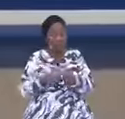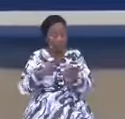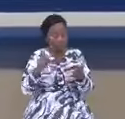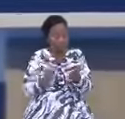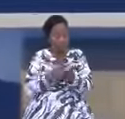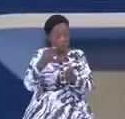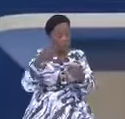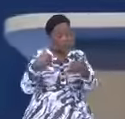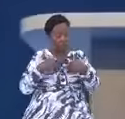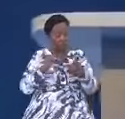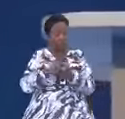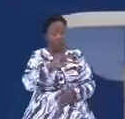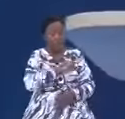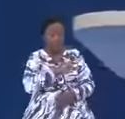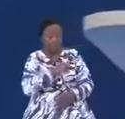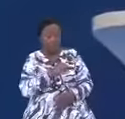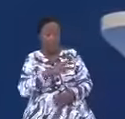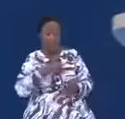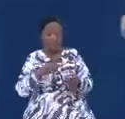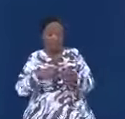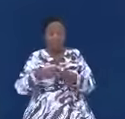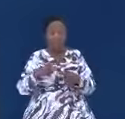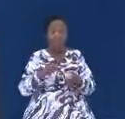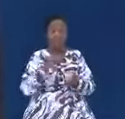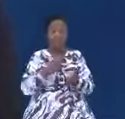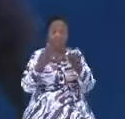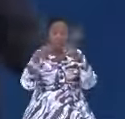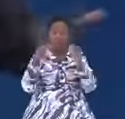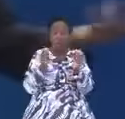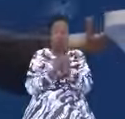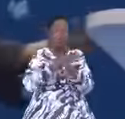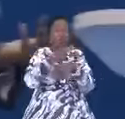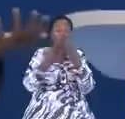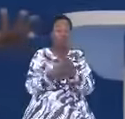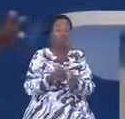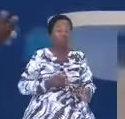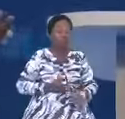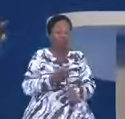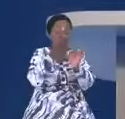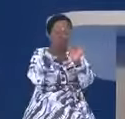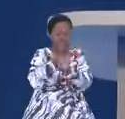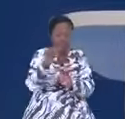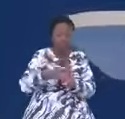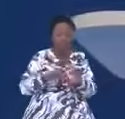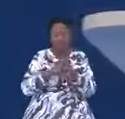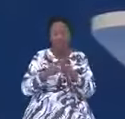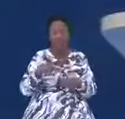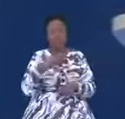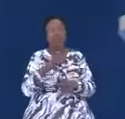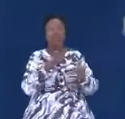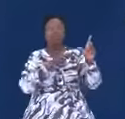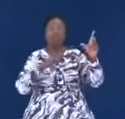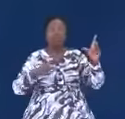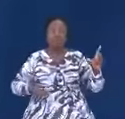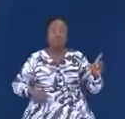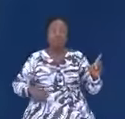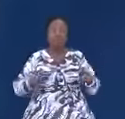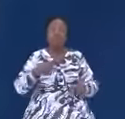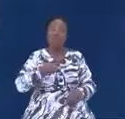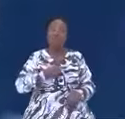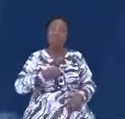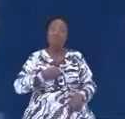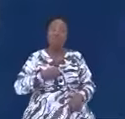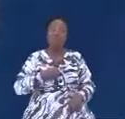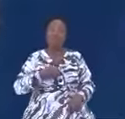viens en toute sincérité étudie au seigneur je suis le coupable j'ai